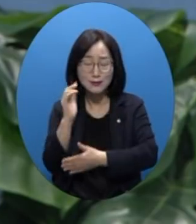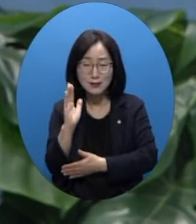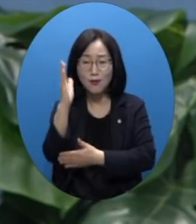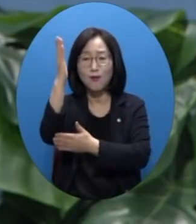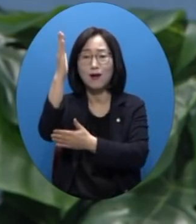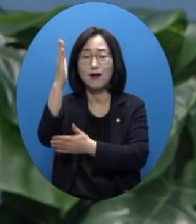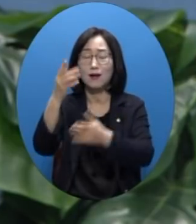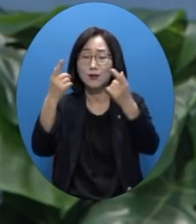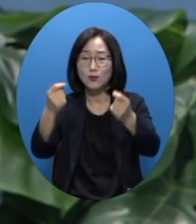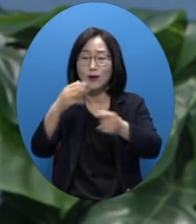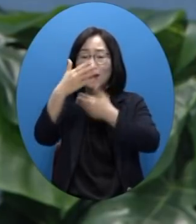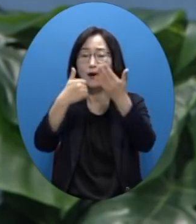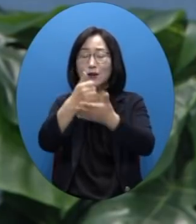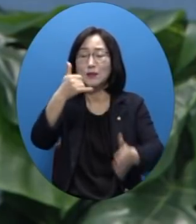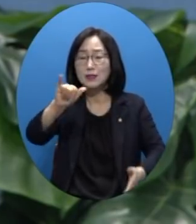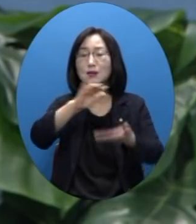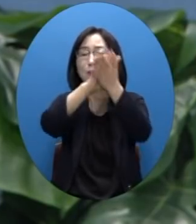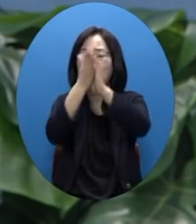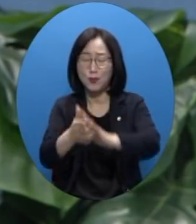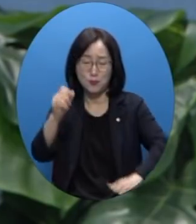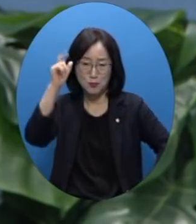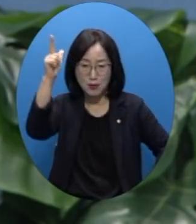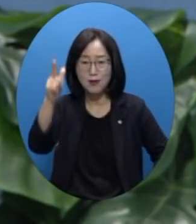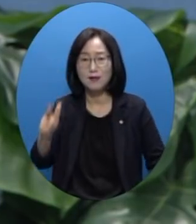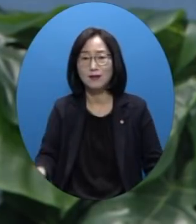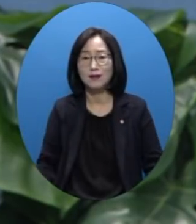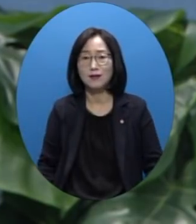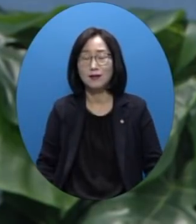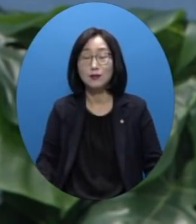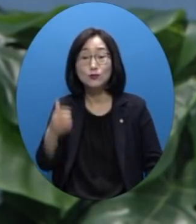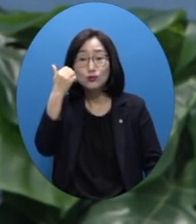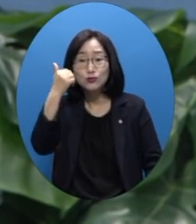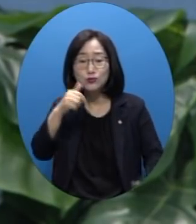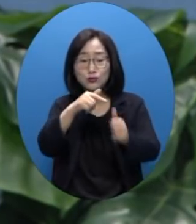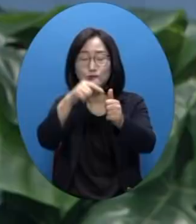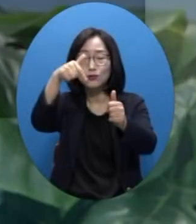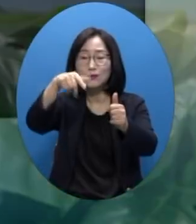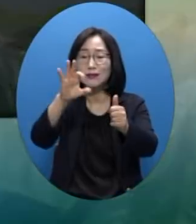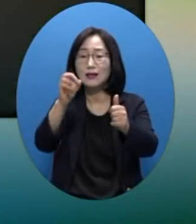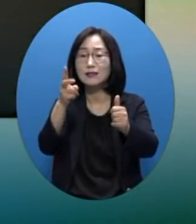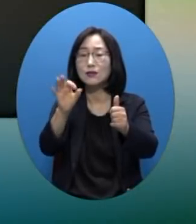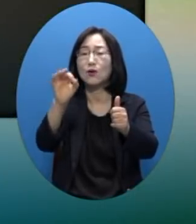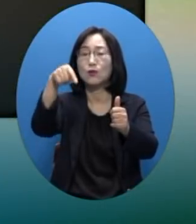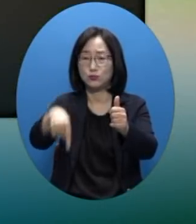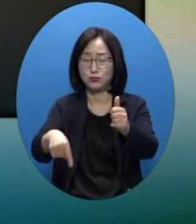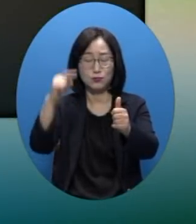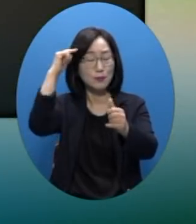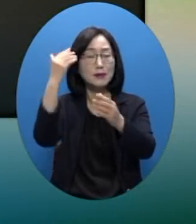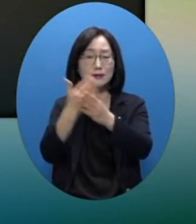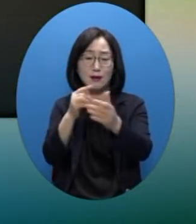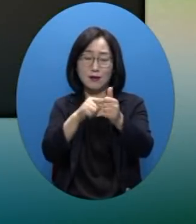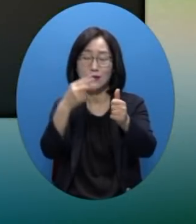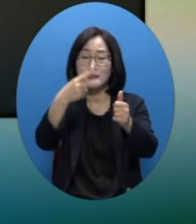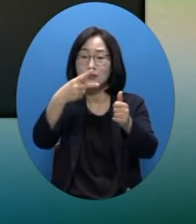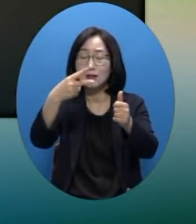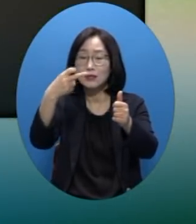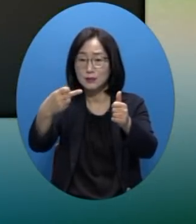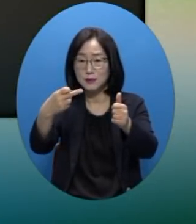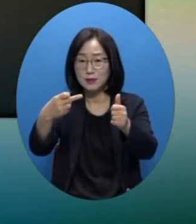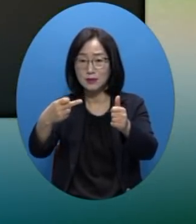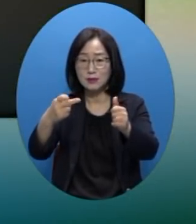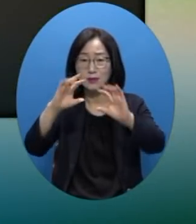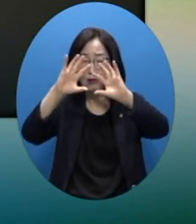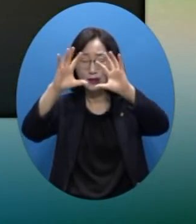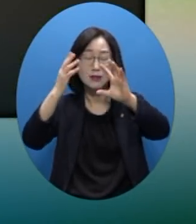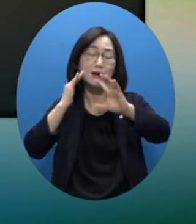영광스러운 하나님의 자녀로 바뀌어 위대한 역사를 이루었습니다. 그분이 바로 강영호 박사입니다. 2012년 주님의 부르심 받고 천국에